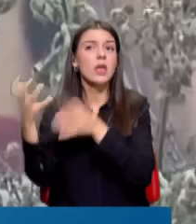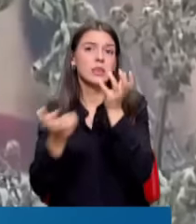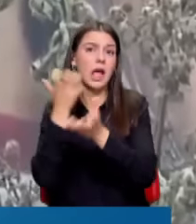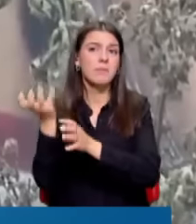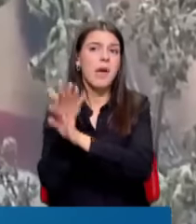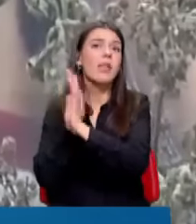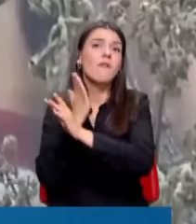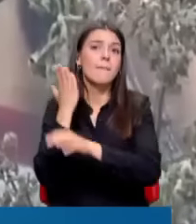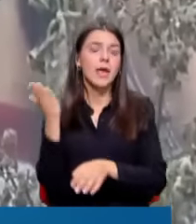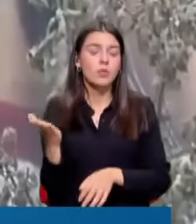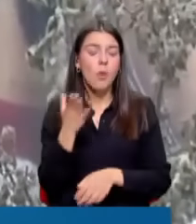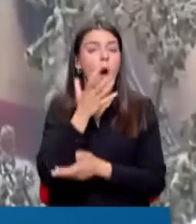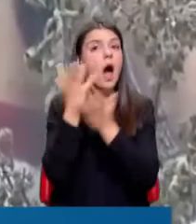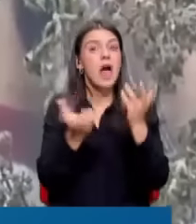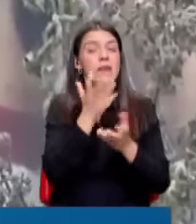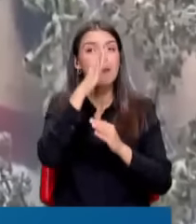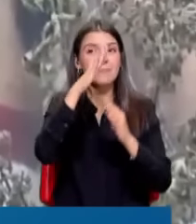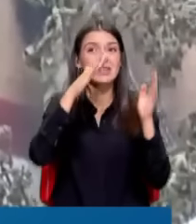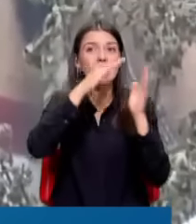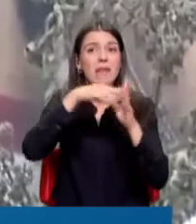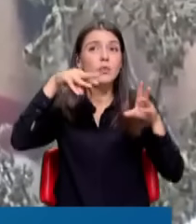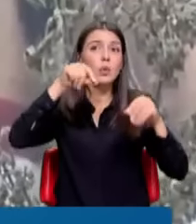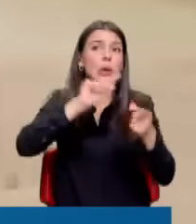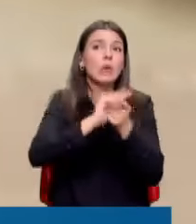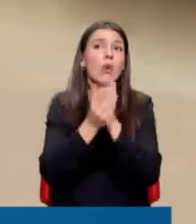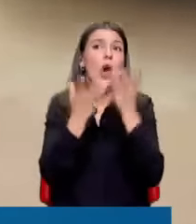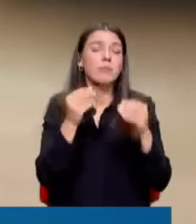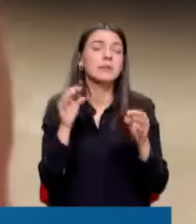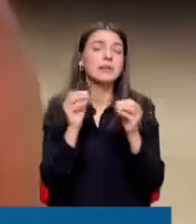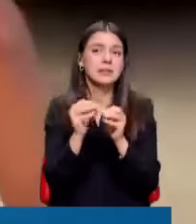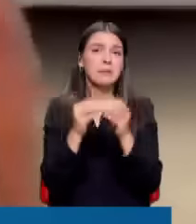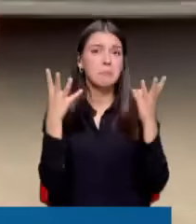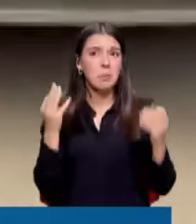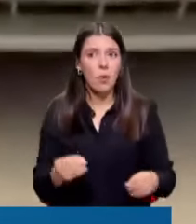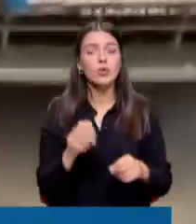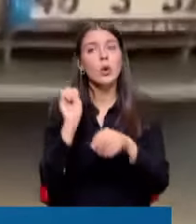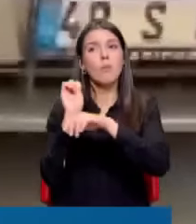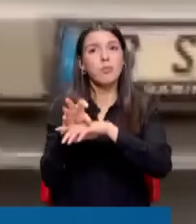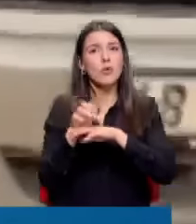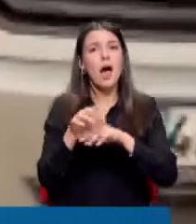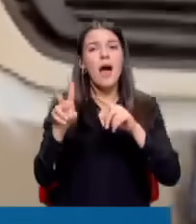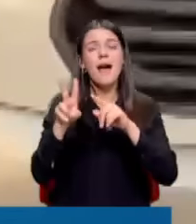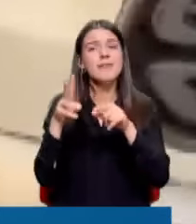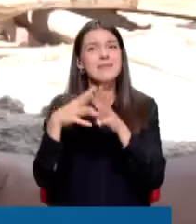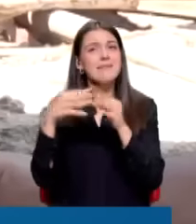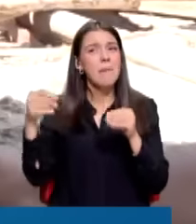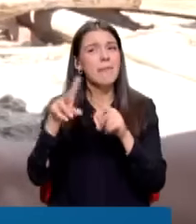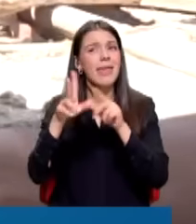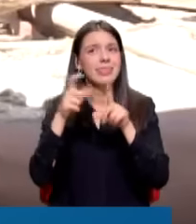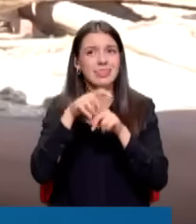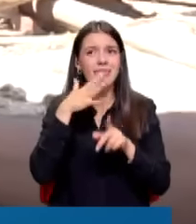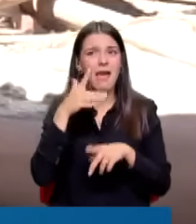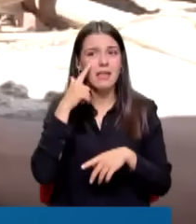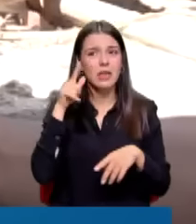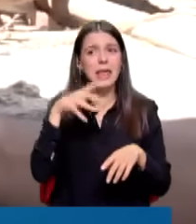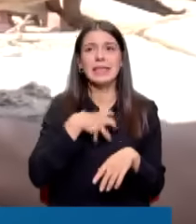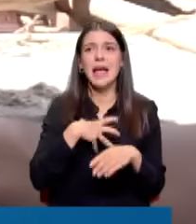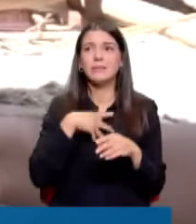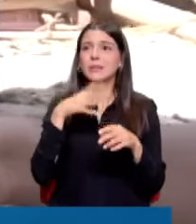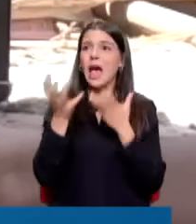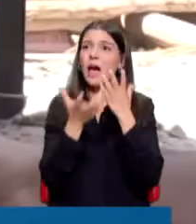devam ediyor. Alevler 5 evin küle dönmesine neden oldu. Muğla'nın Kavaklıdere ilçesine kadar ulaştı yangın. Kendimiz ateşin içinde kaldık